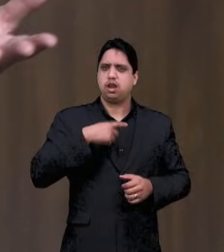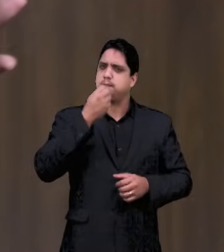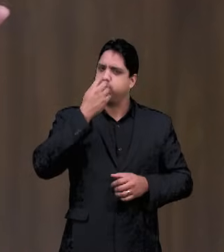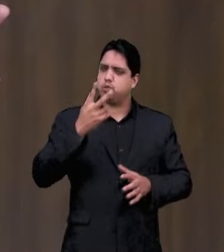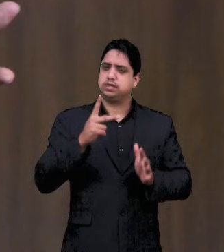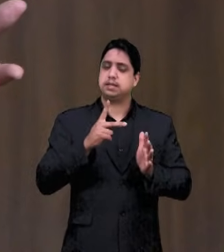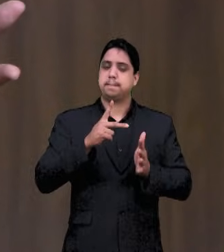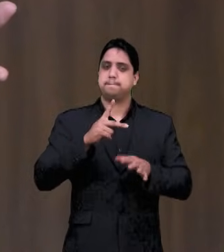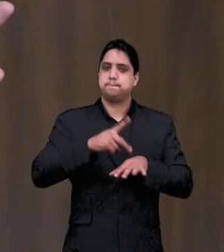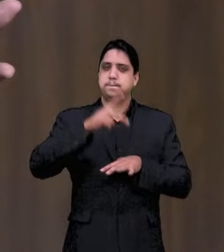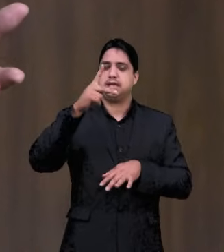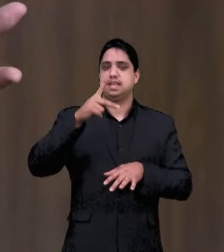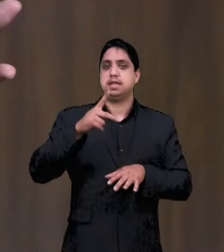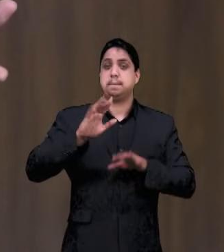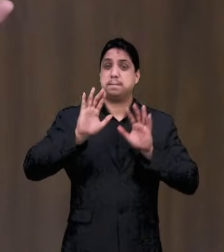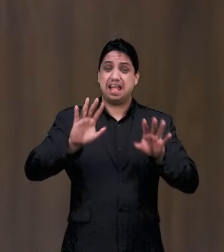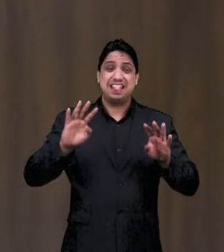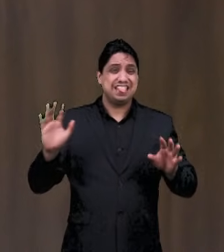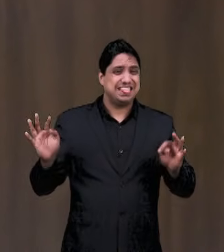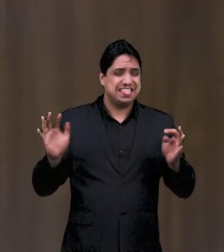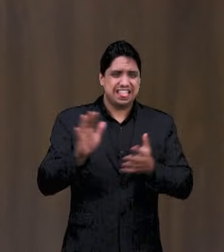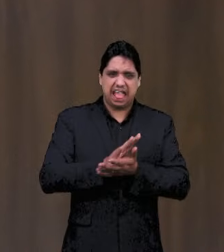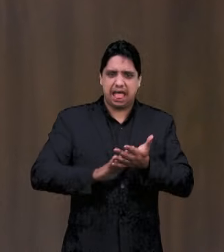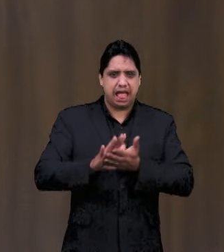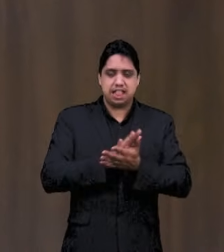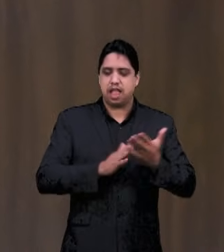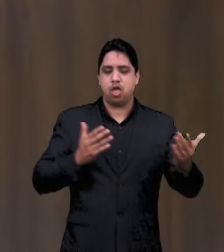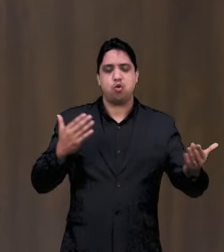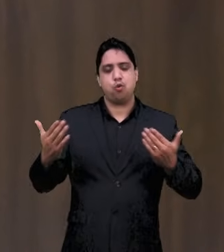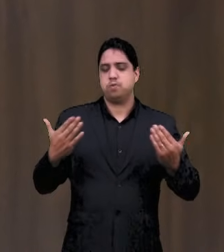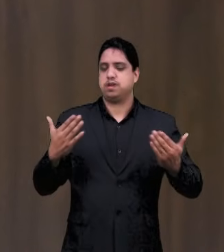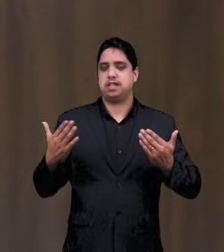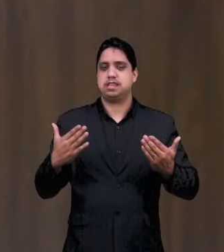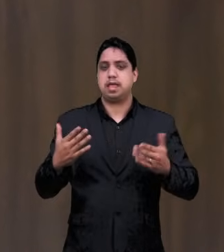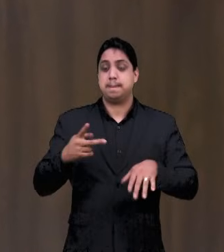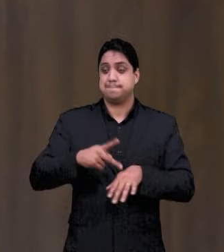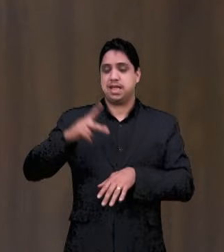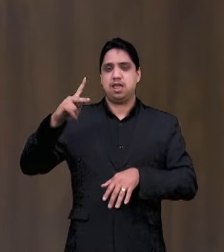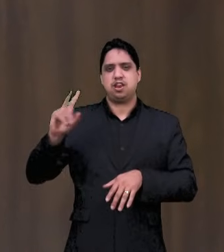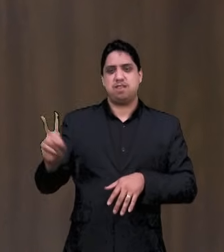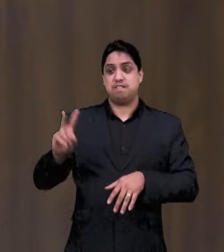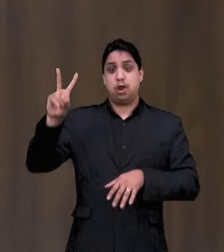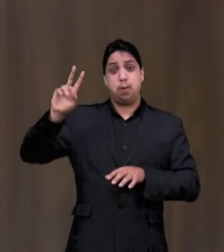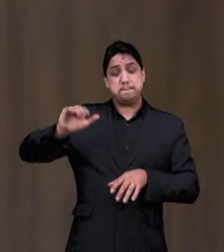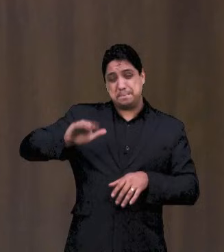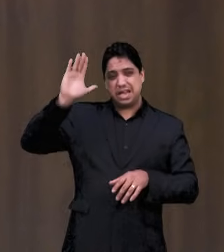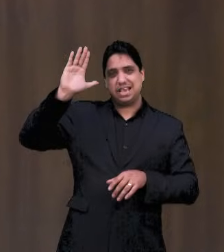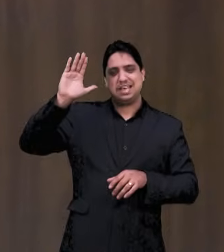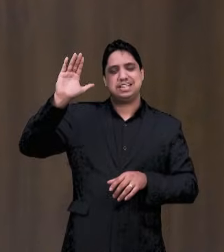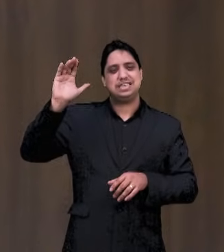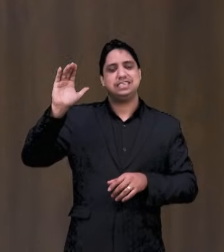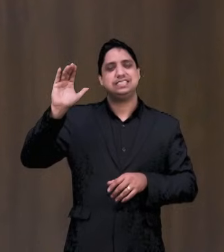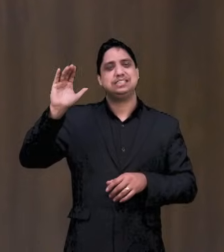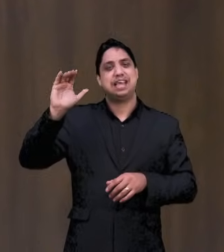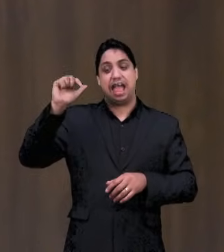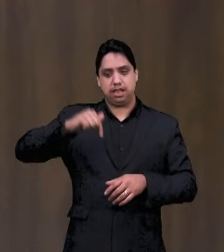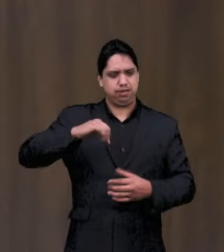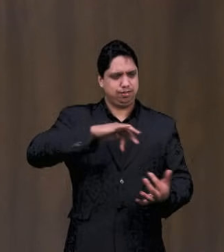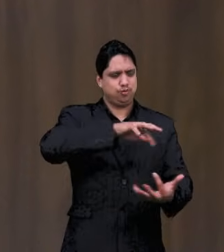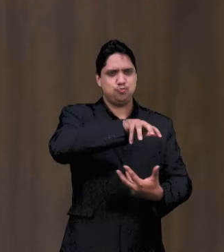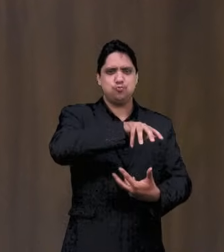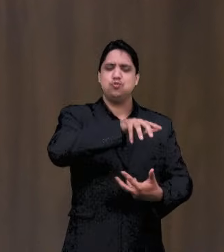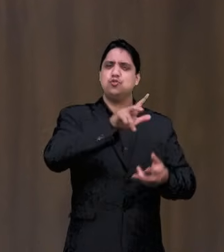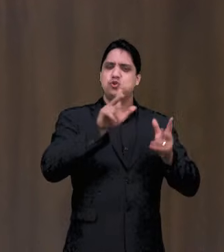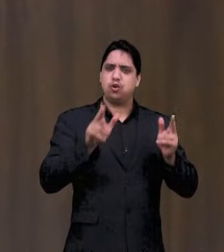perles, mais rien, rien pouvait se comparer avec la perle de grand prix. Ici, dans ce monde,